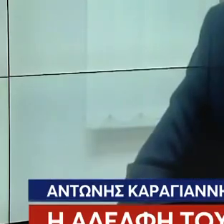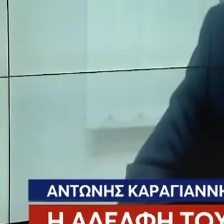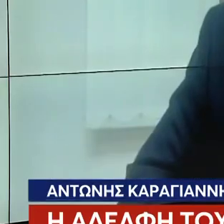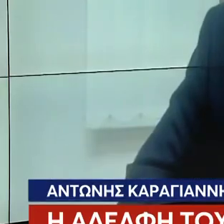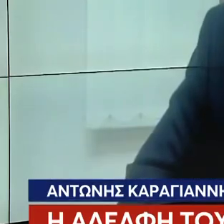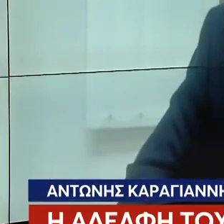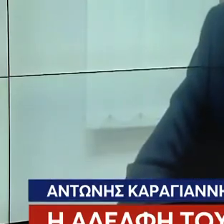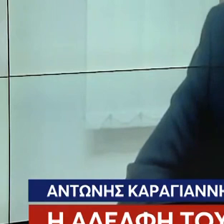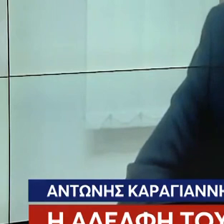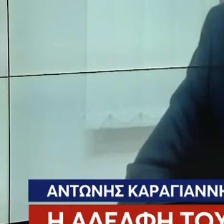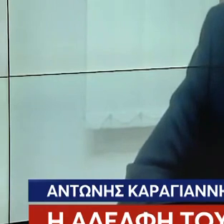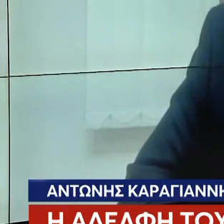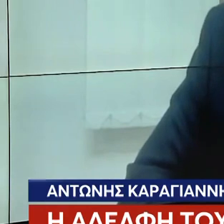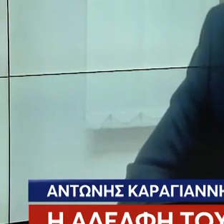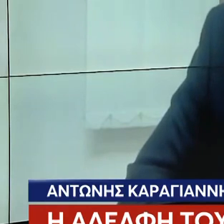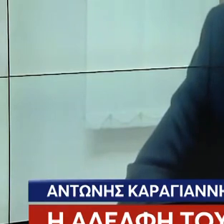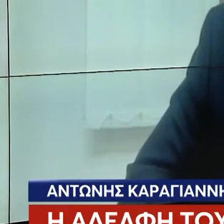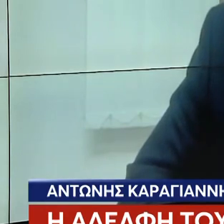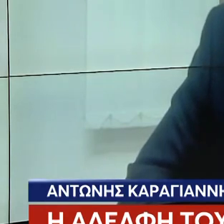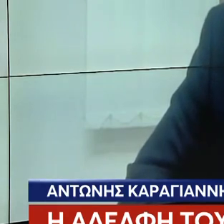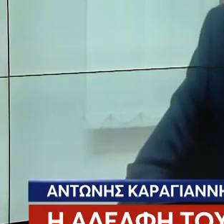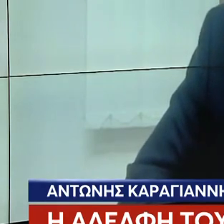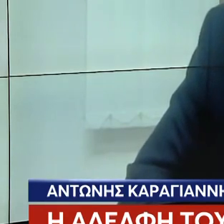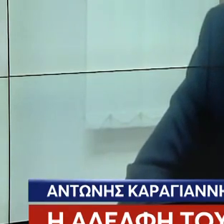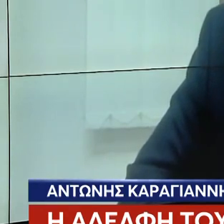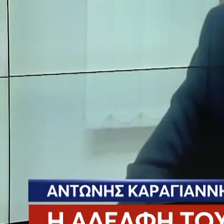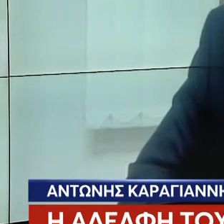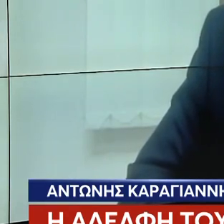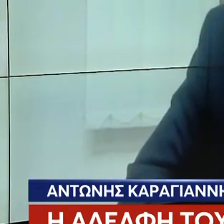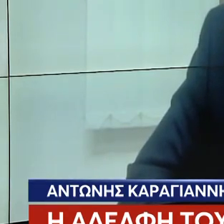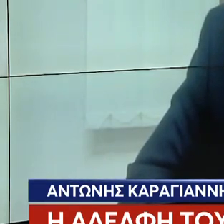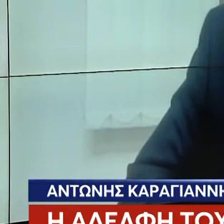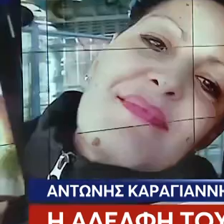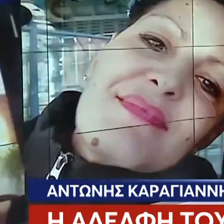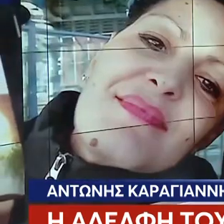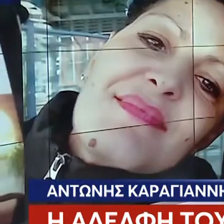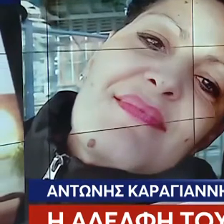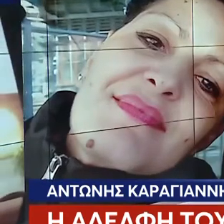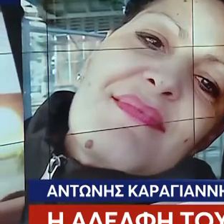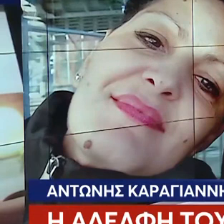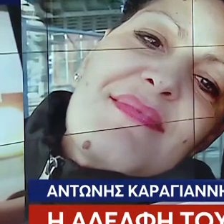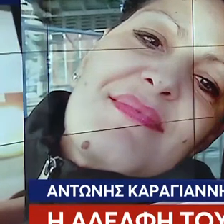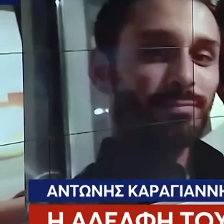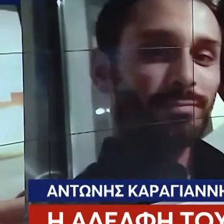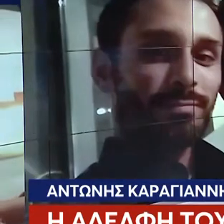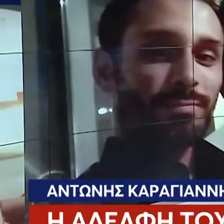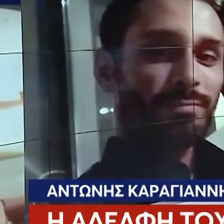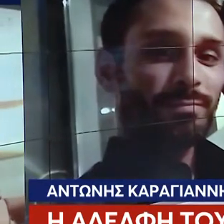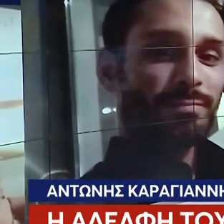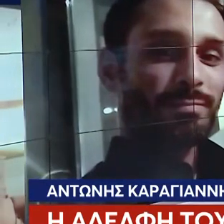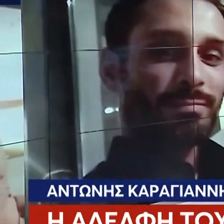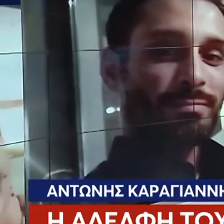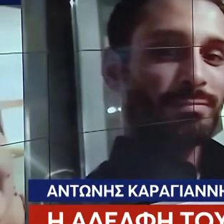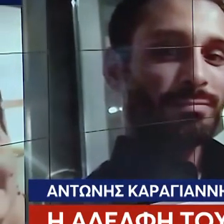οποία, όπως ακριβώς το είπατε, έχουν ασκηθεί εκ μέρους μας 9 εγκλήσεις κατά του συγκεκριμένου κατηγορουμένου και υπάρχουν όντως, όπως